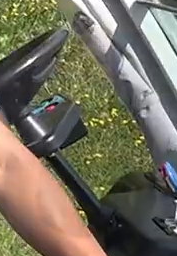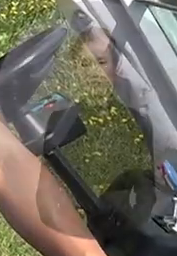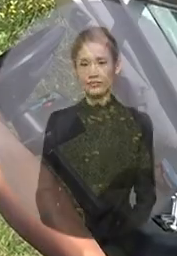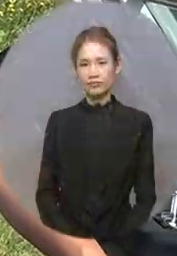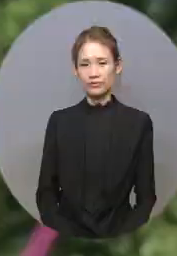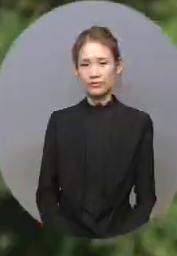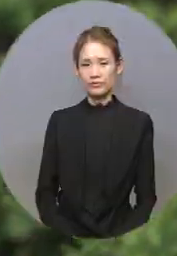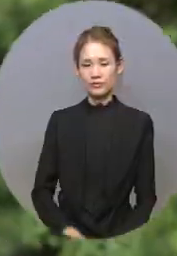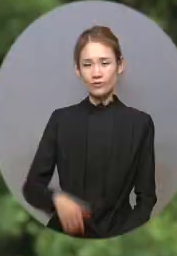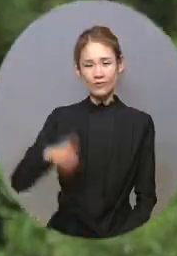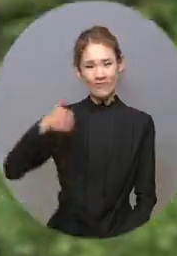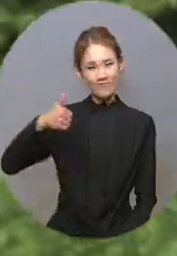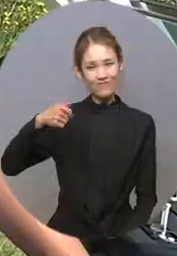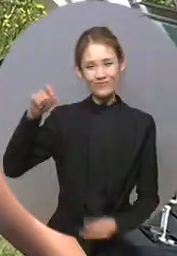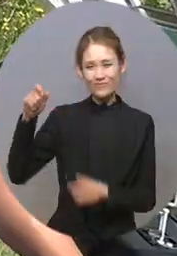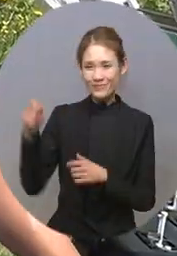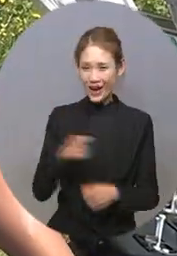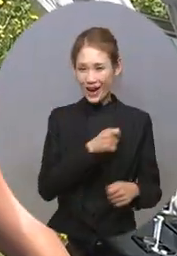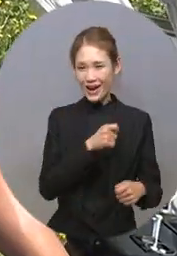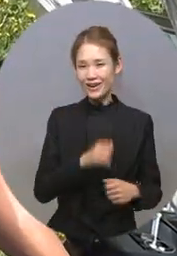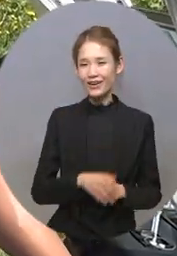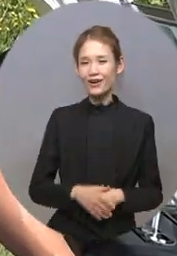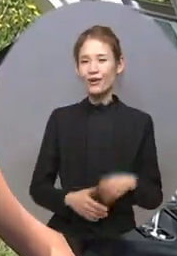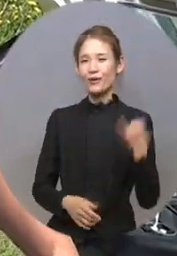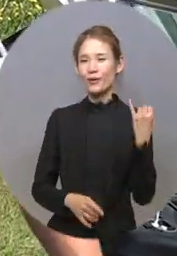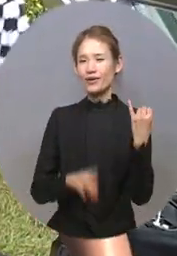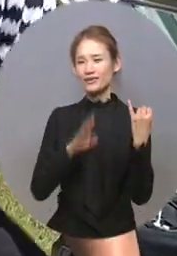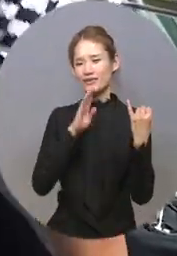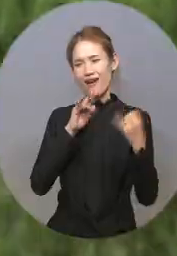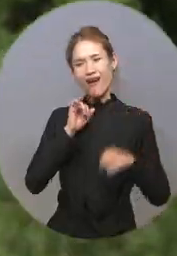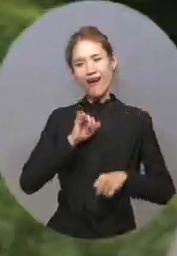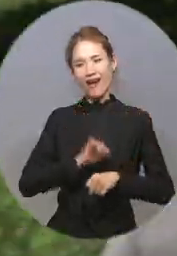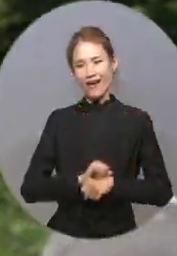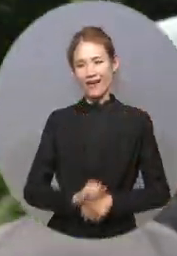또 굿샷! 예! 아, 연아야 진짜 잘 친다 너. 아.